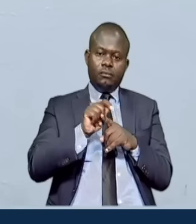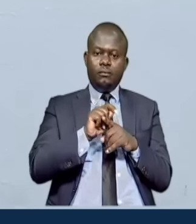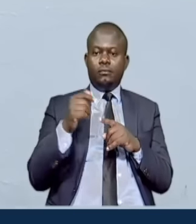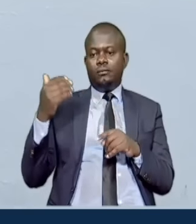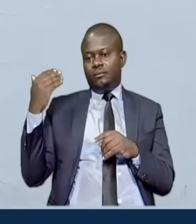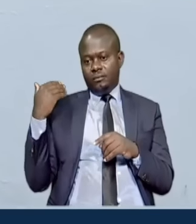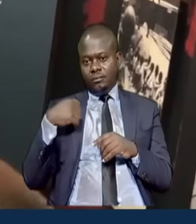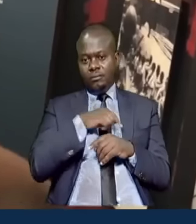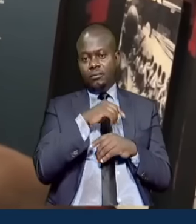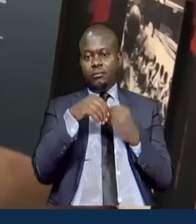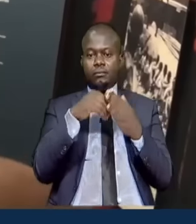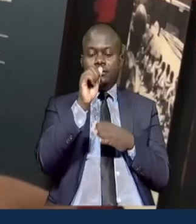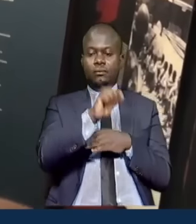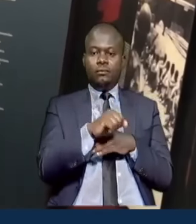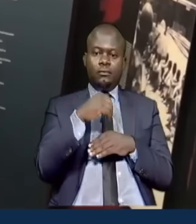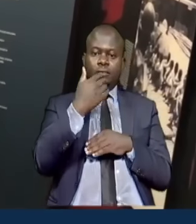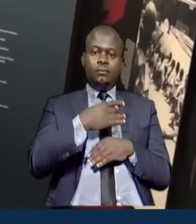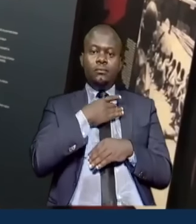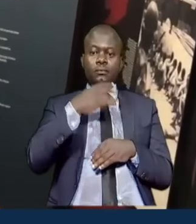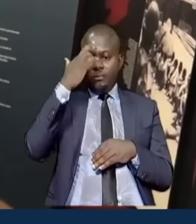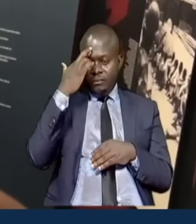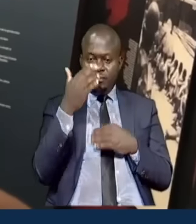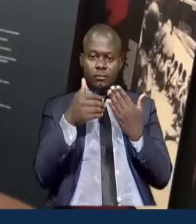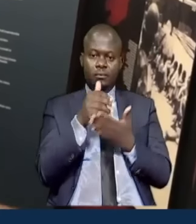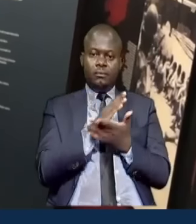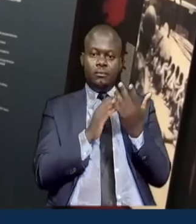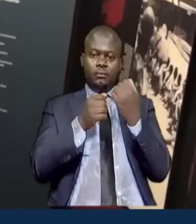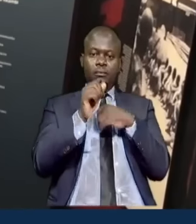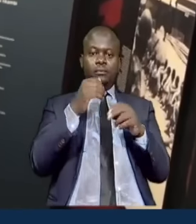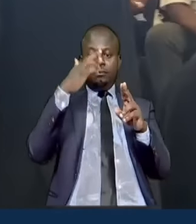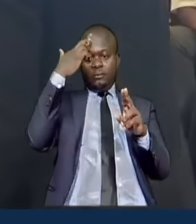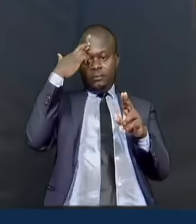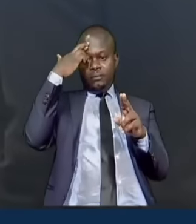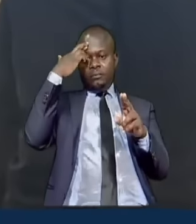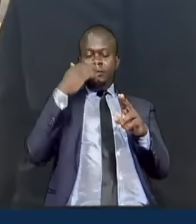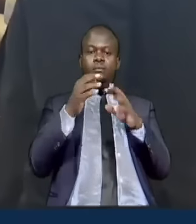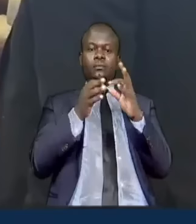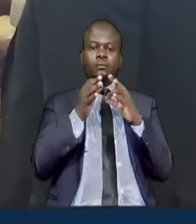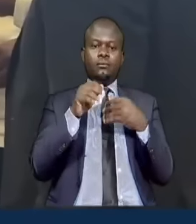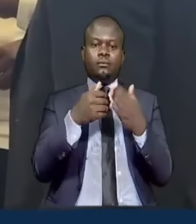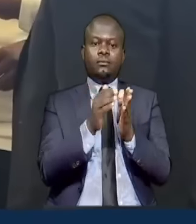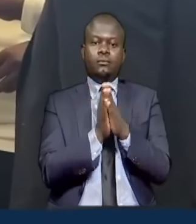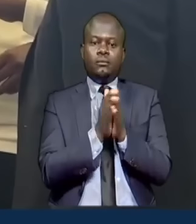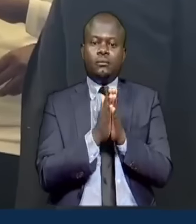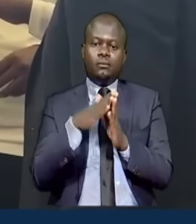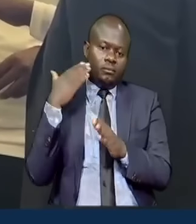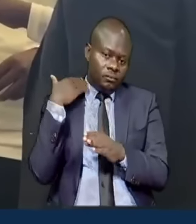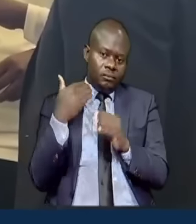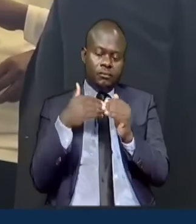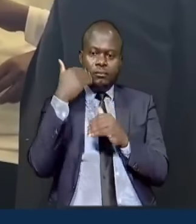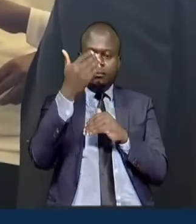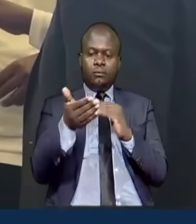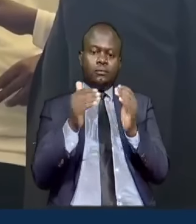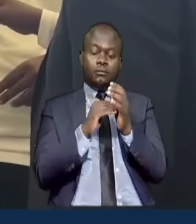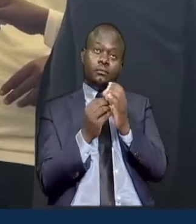inyuma abo turuta. Inyuma yo gusura urwibutso habayeho n'igikorwa cyo kwibuka, basobanurwa amateka ya Jenoside ndetse